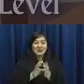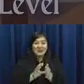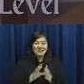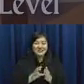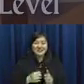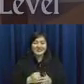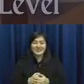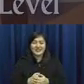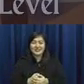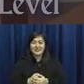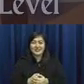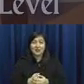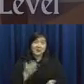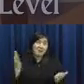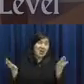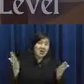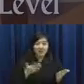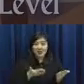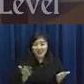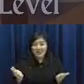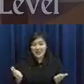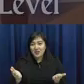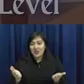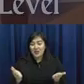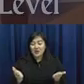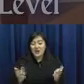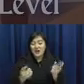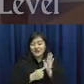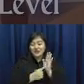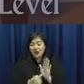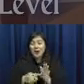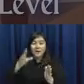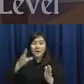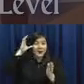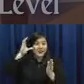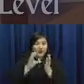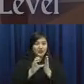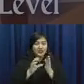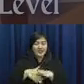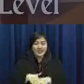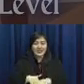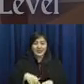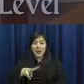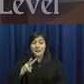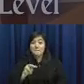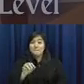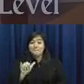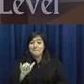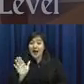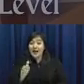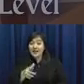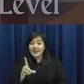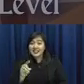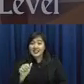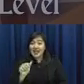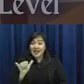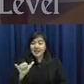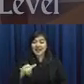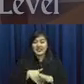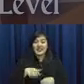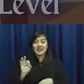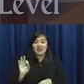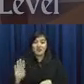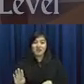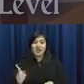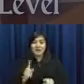Pero kung marunong lang ako niyan, dinali ko na yan eh. Alam mo, sir, ito nga sinasabi ko. Sa panahon ngayon, nagka-catch up tayo mga fathers. Ano, if you're